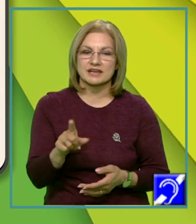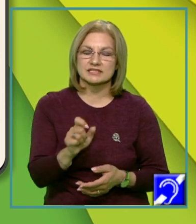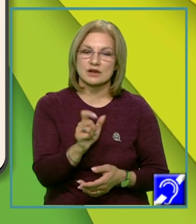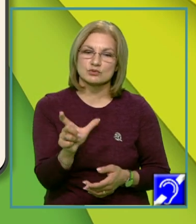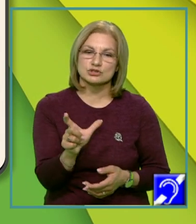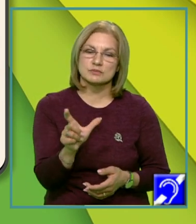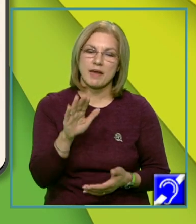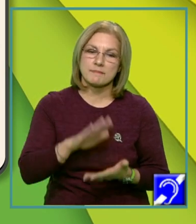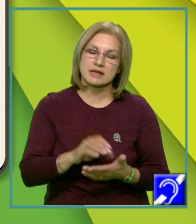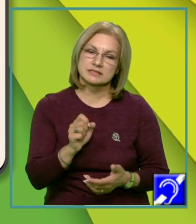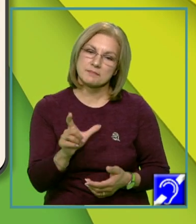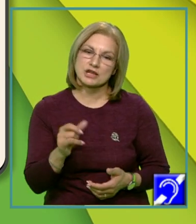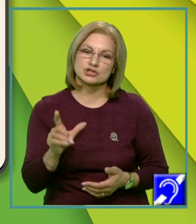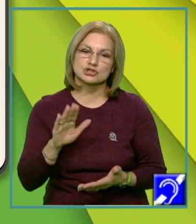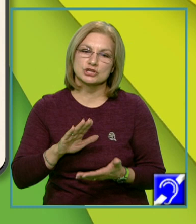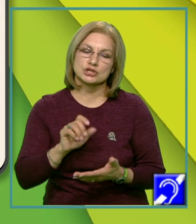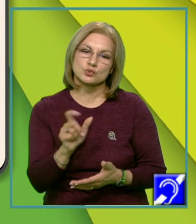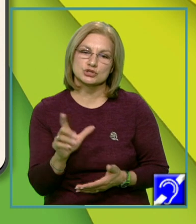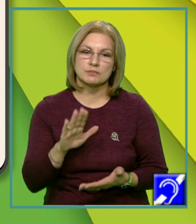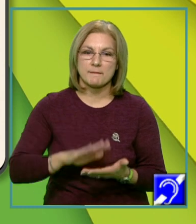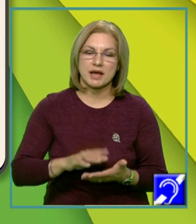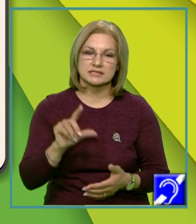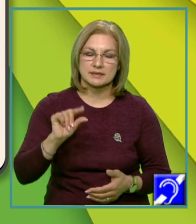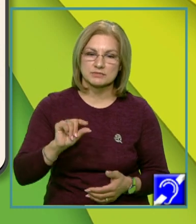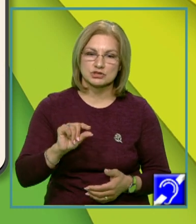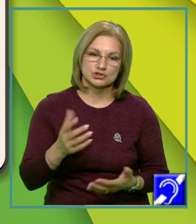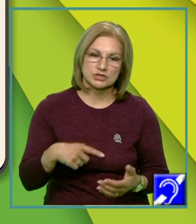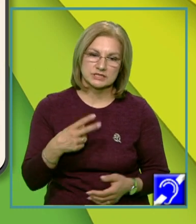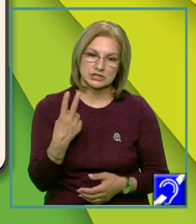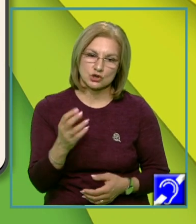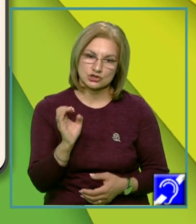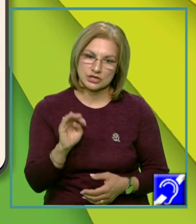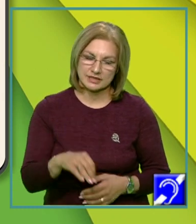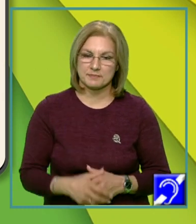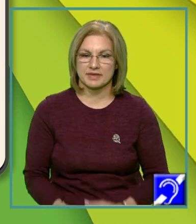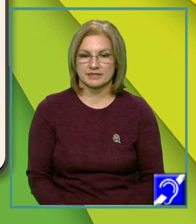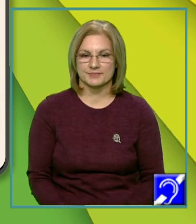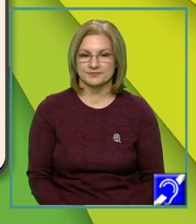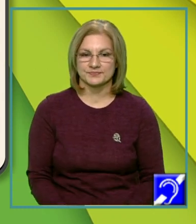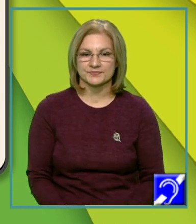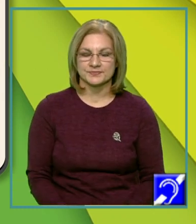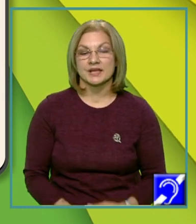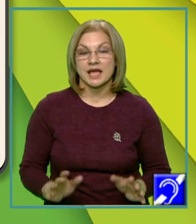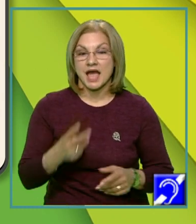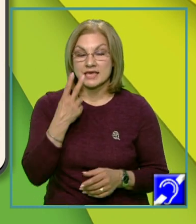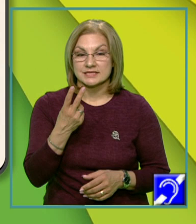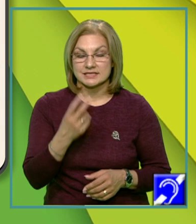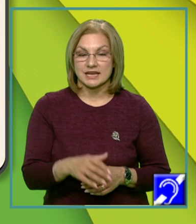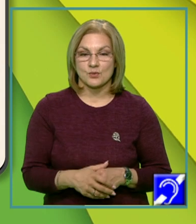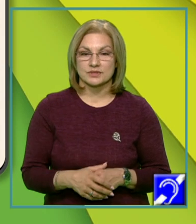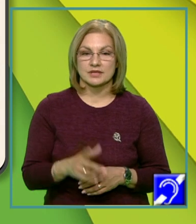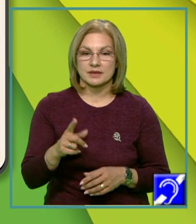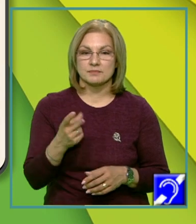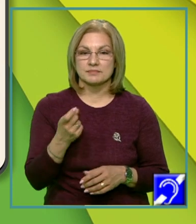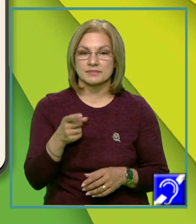bazei mici prin urmare 2 cm Da hai să ne uităm În